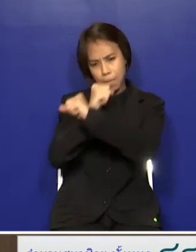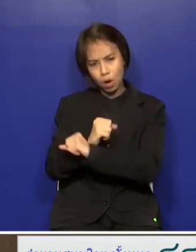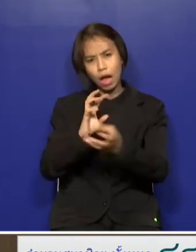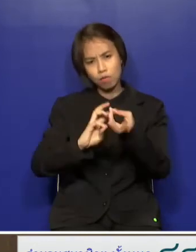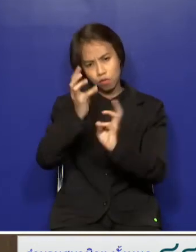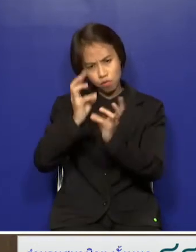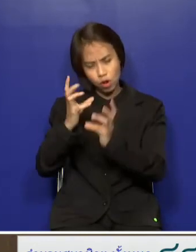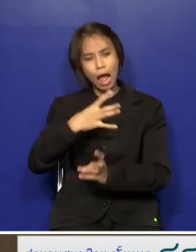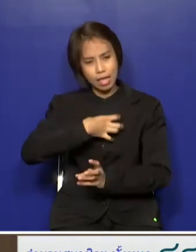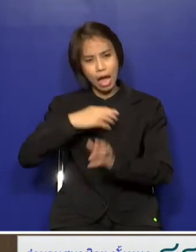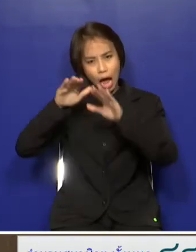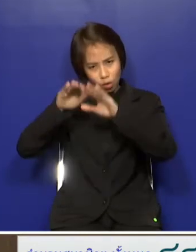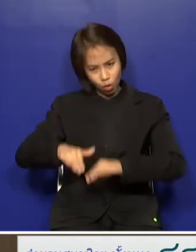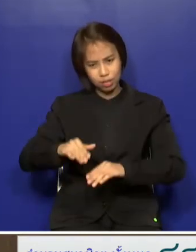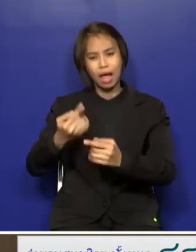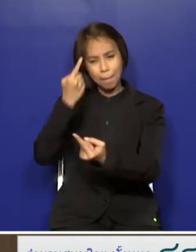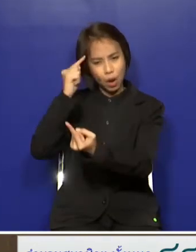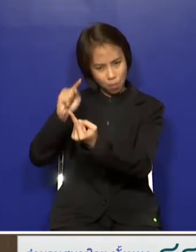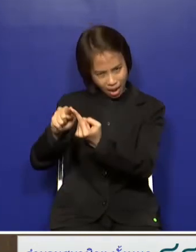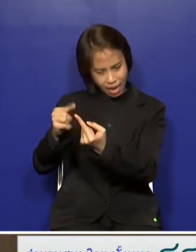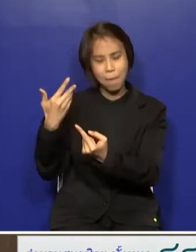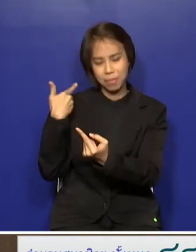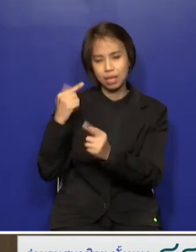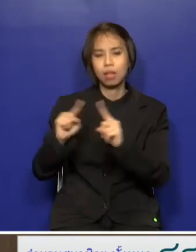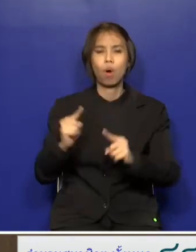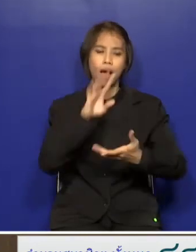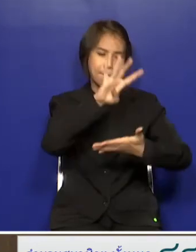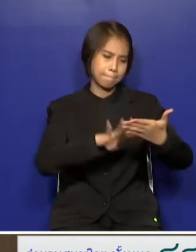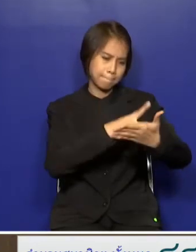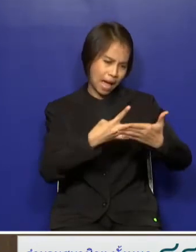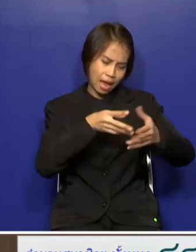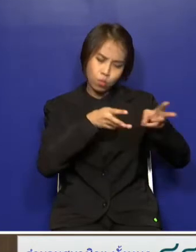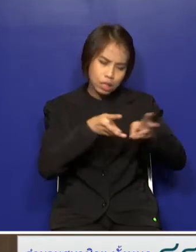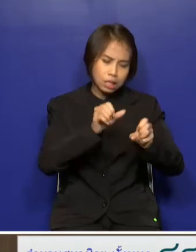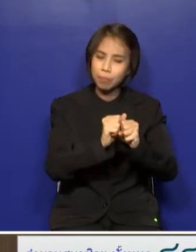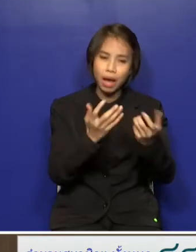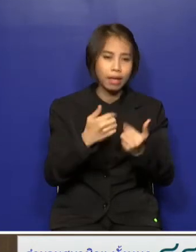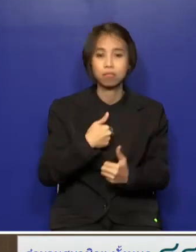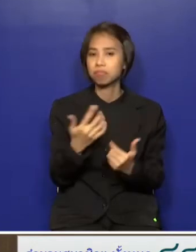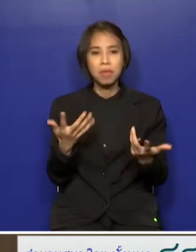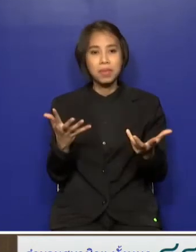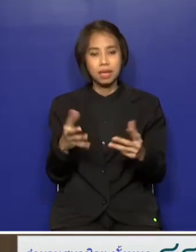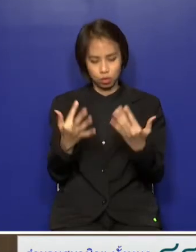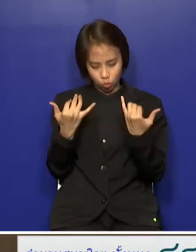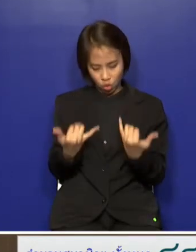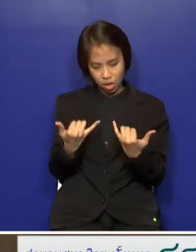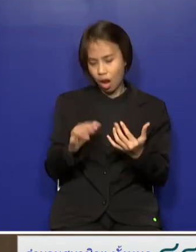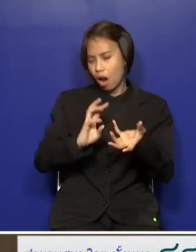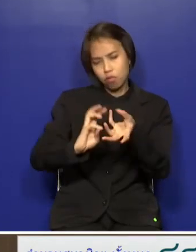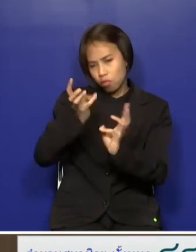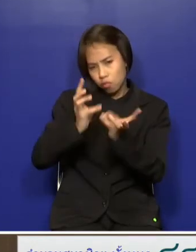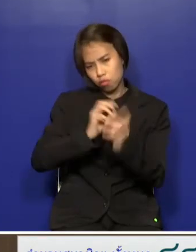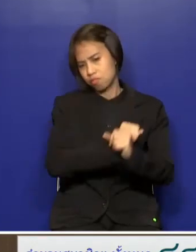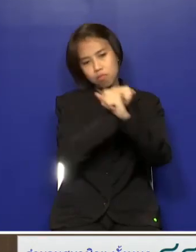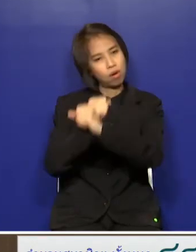ะคะแต่ดิฉันเห็นแต่เป้าแต่ว่ายังไม่เห็นแผนนะคะซึ่งณขณะนี้ท่านก็ยังไม่สามารถควบคุมฝุ่นจากแหล่งกำเนิดได้เลยด้ว